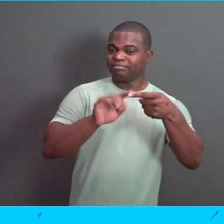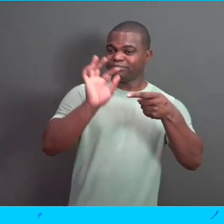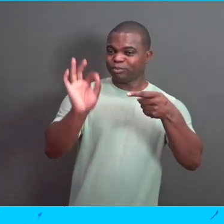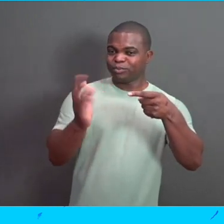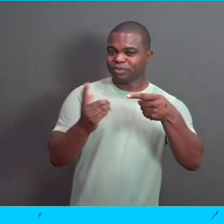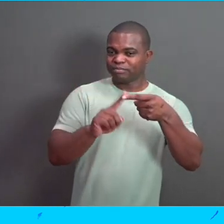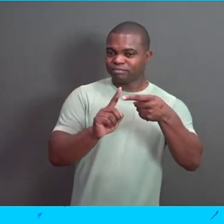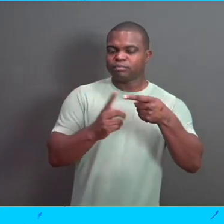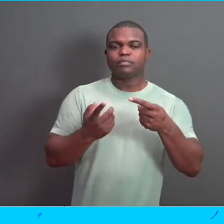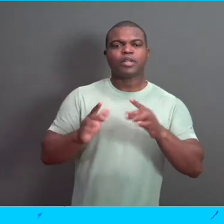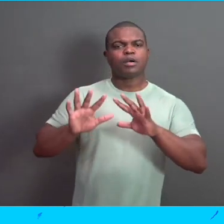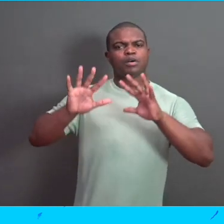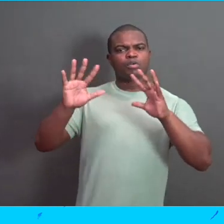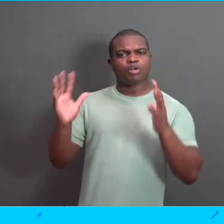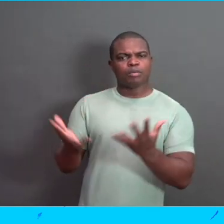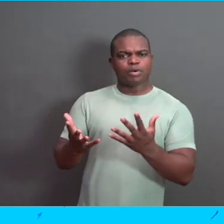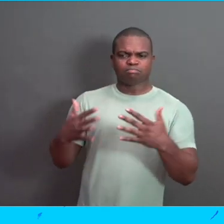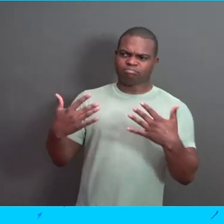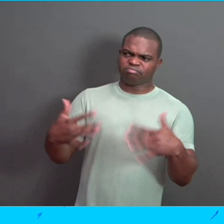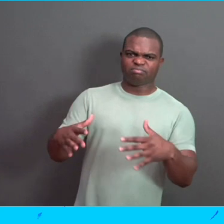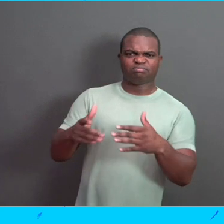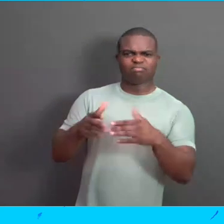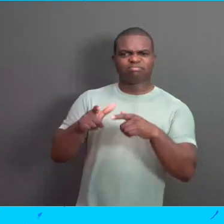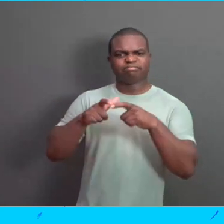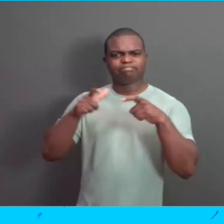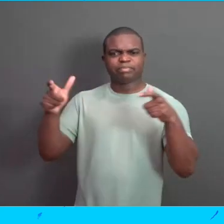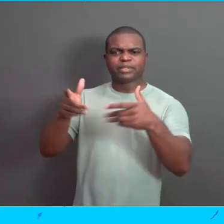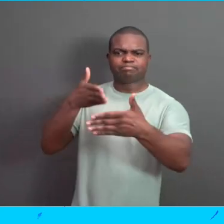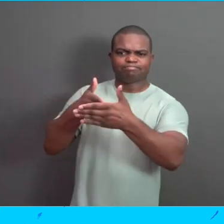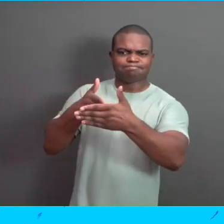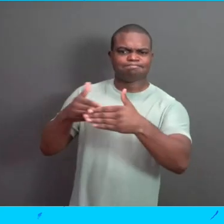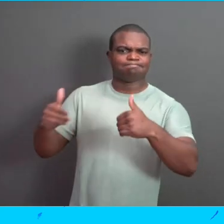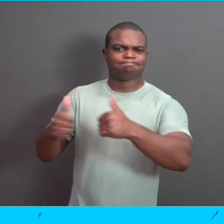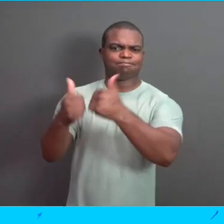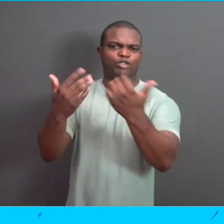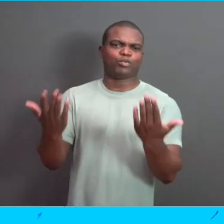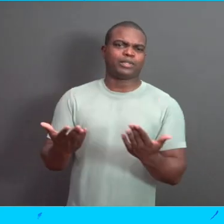question, quelles sont les capacités et les habiletés pour surmonter,